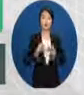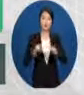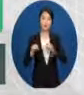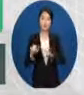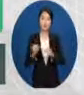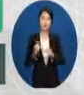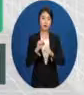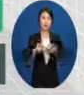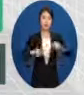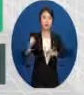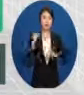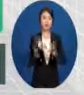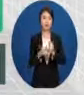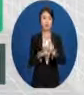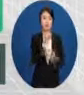들어갔습니다.